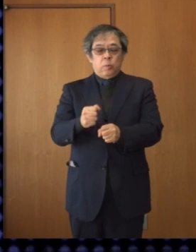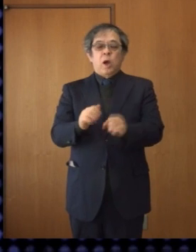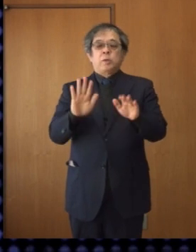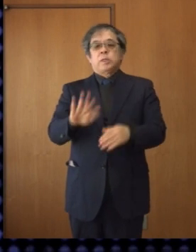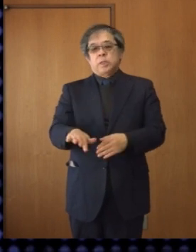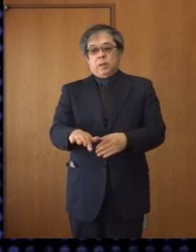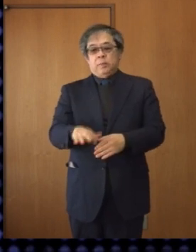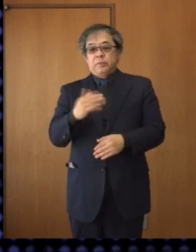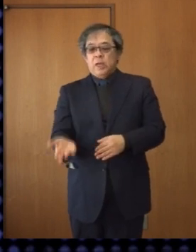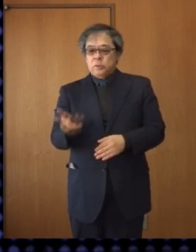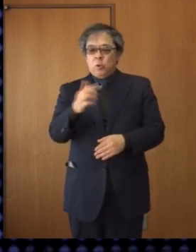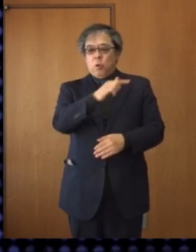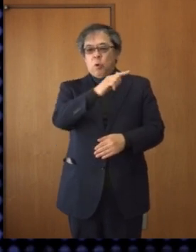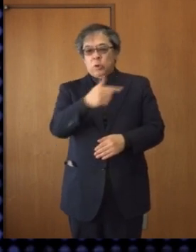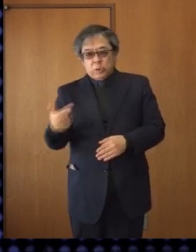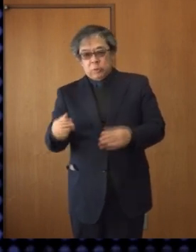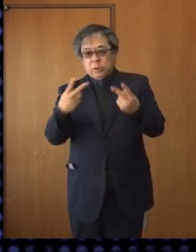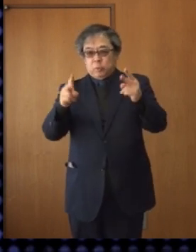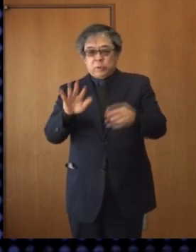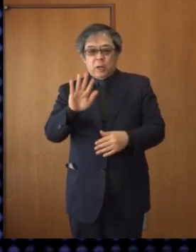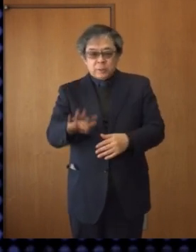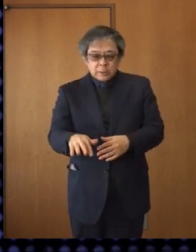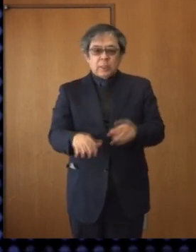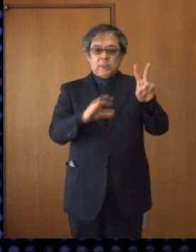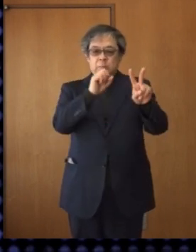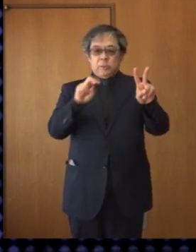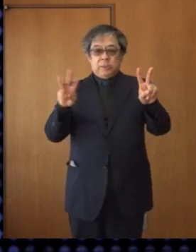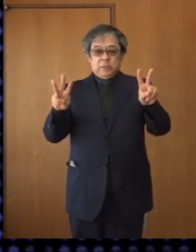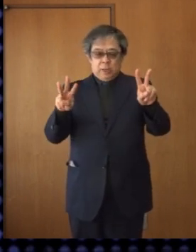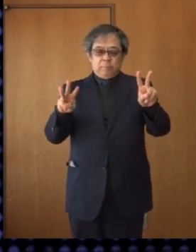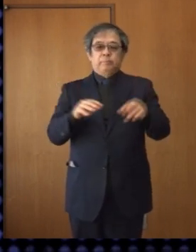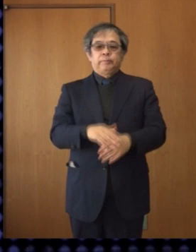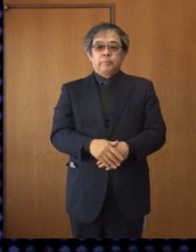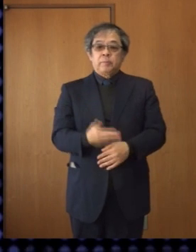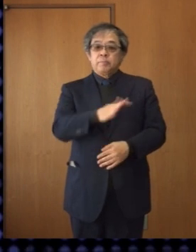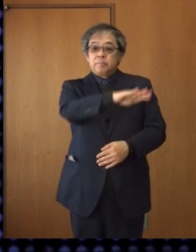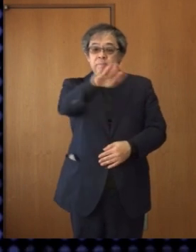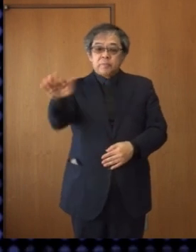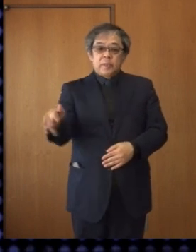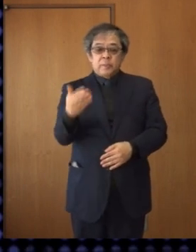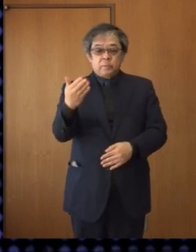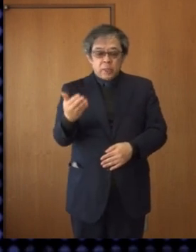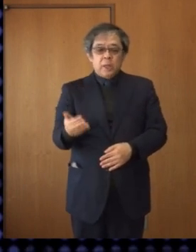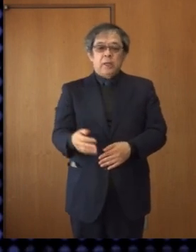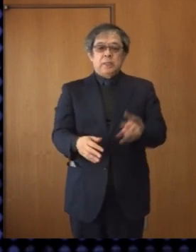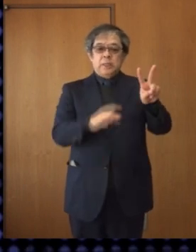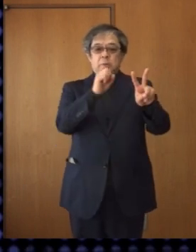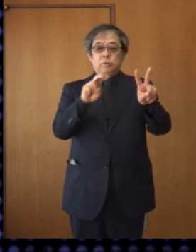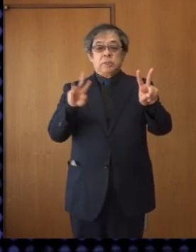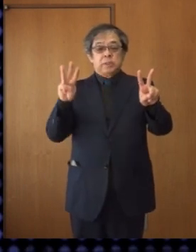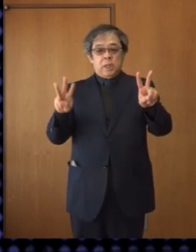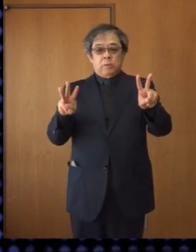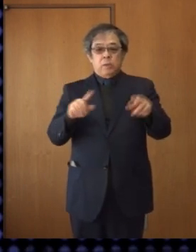以上、いろいろあった2023年でした。あなたにとって2023年は